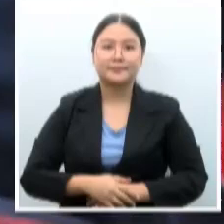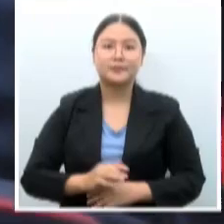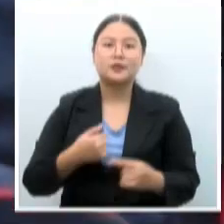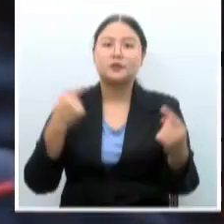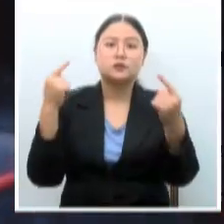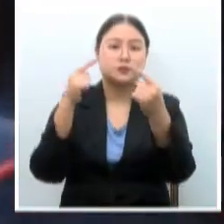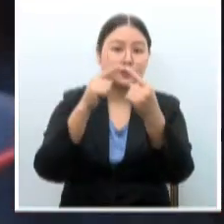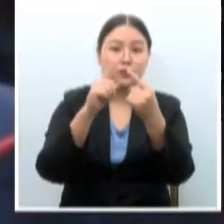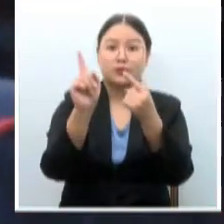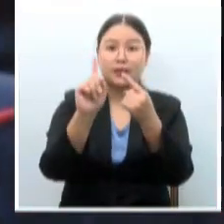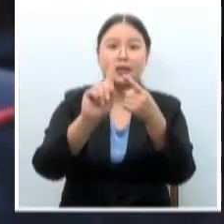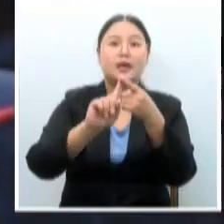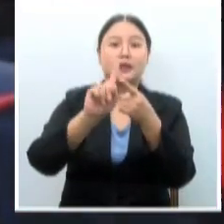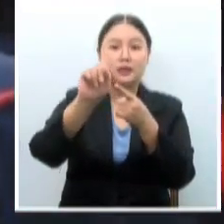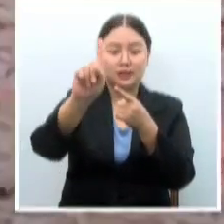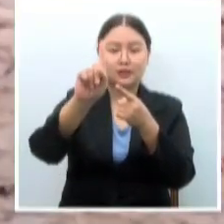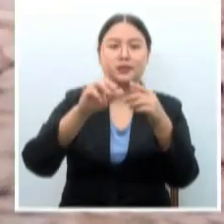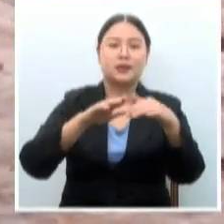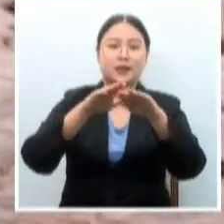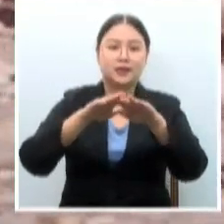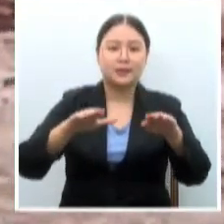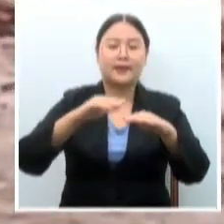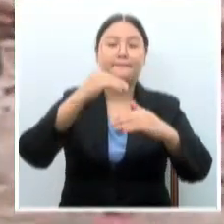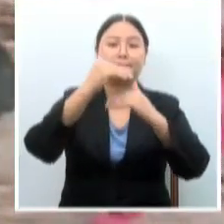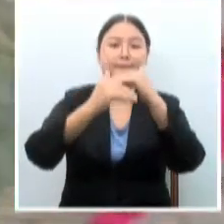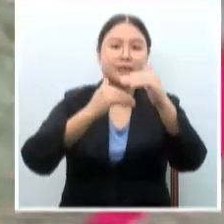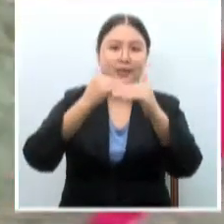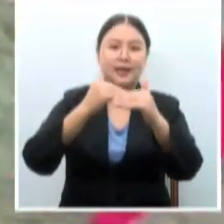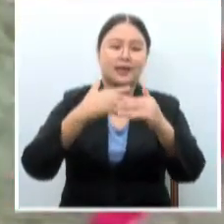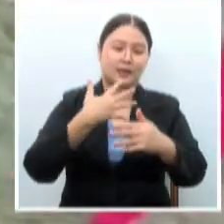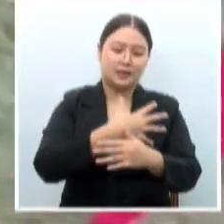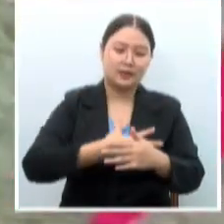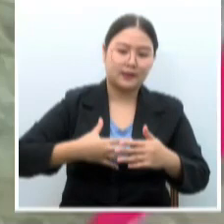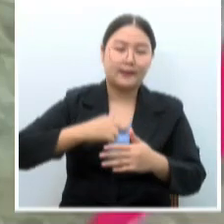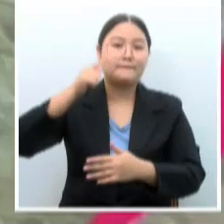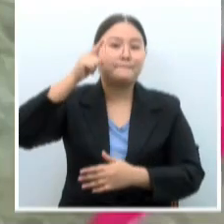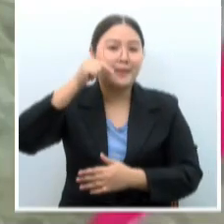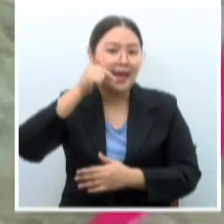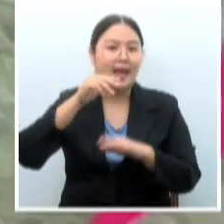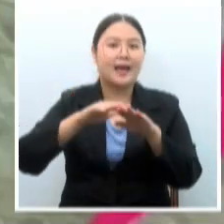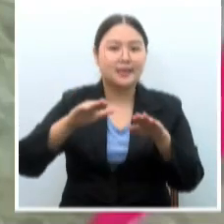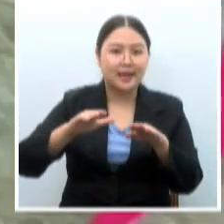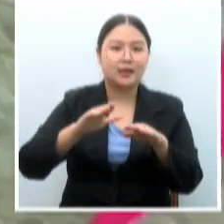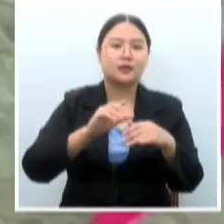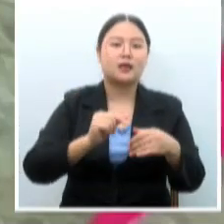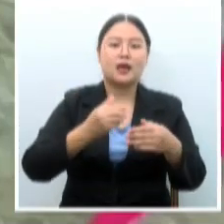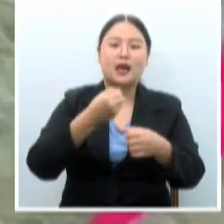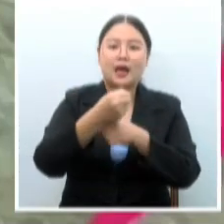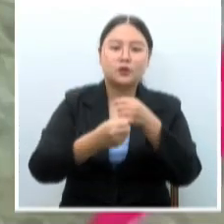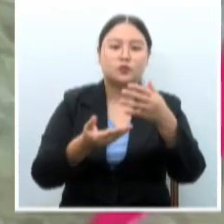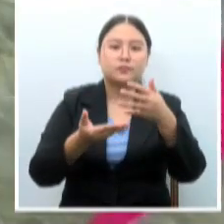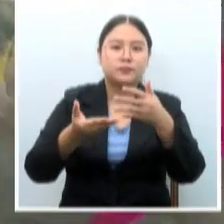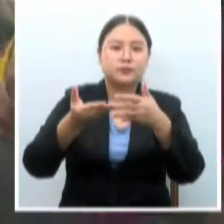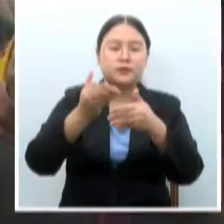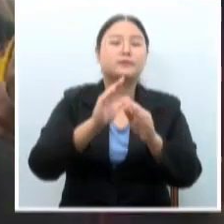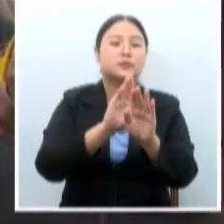ายหลักที่1การมุ่งเน้นพัฒนาปรับปรุงบริการอนามัยแม่และเด็กของแต่ละช่วงอายุระหว่